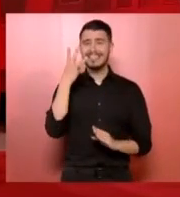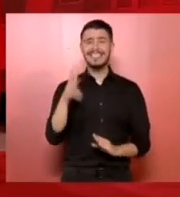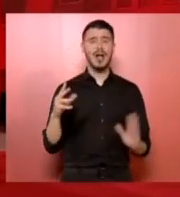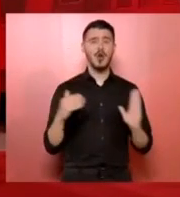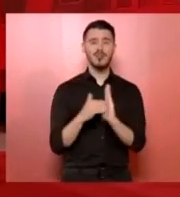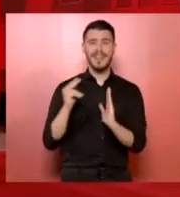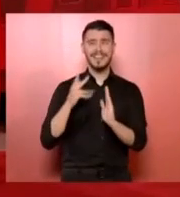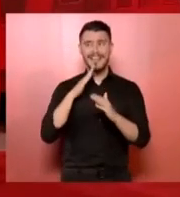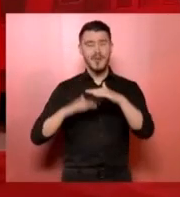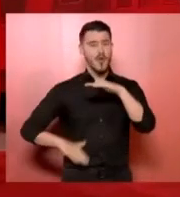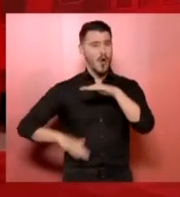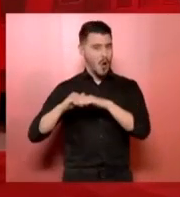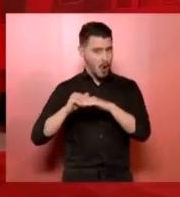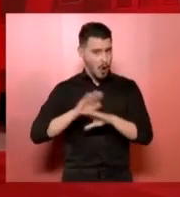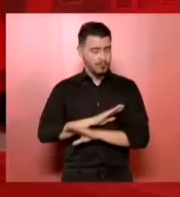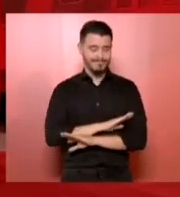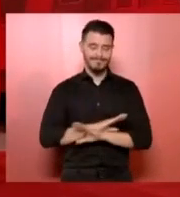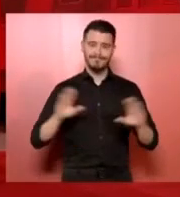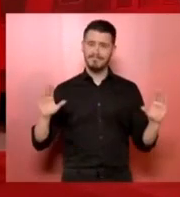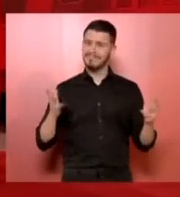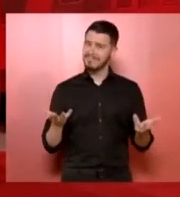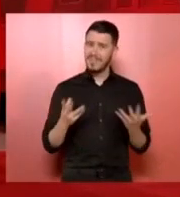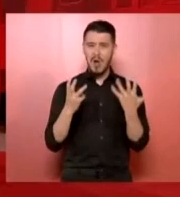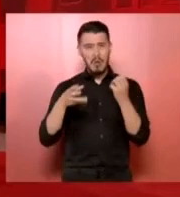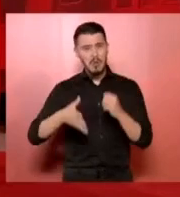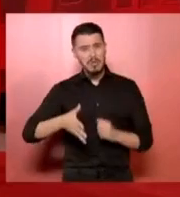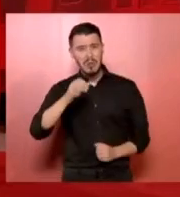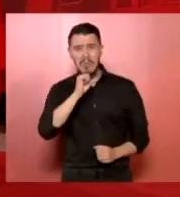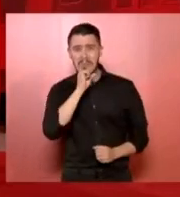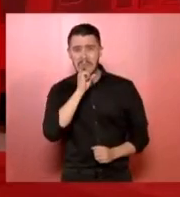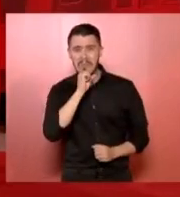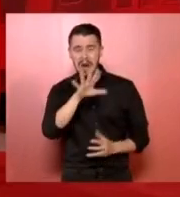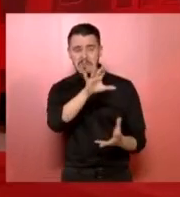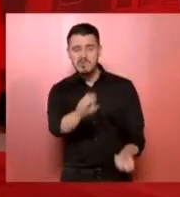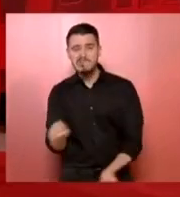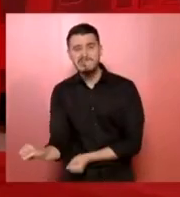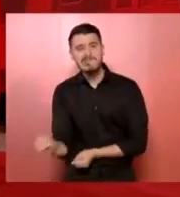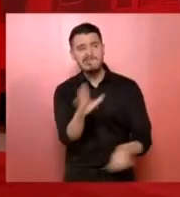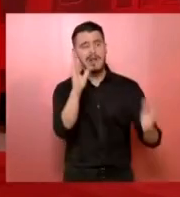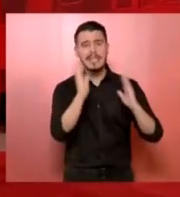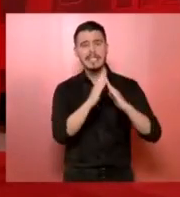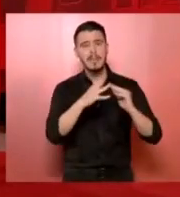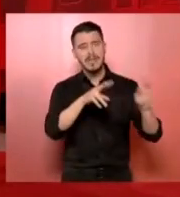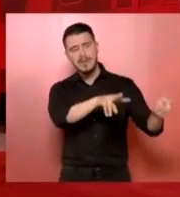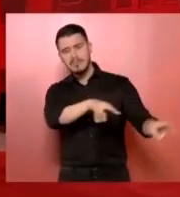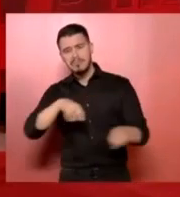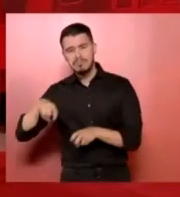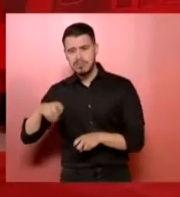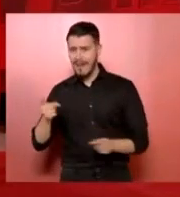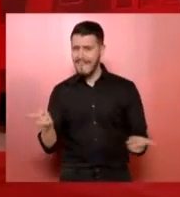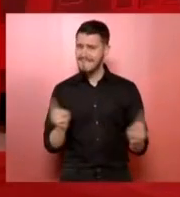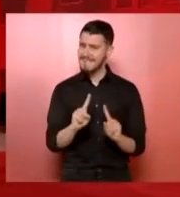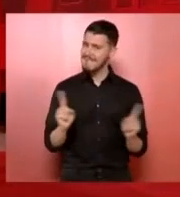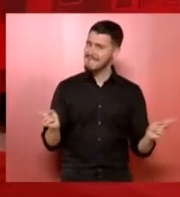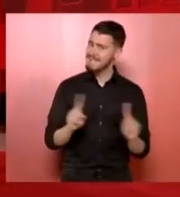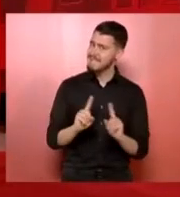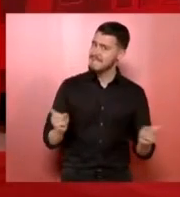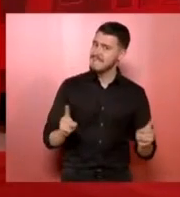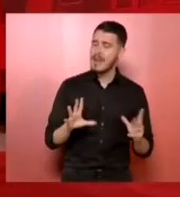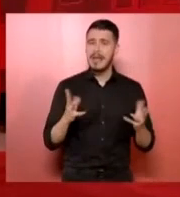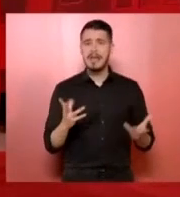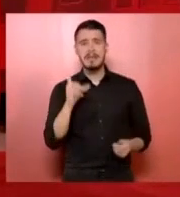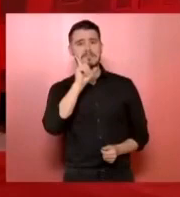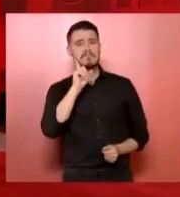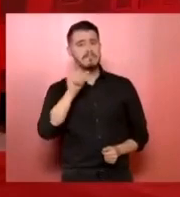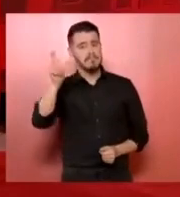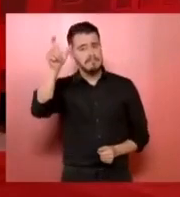τηλεόραση με ανθρώπους 80 χρονών να τους πετάνε έξω από το σπίτι, ή μια κυρία